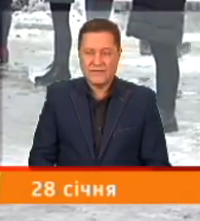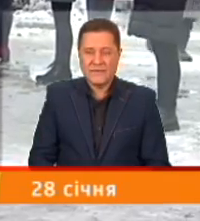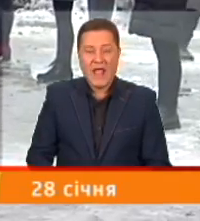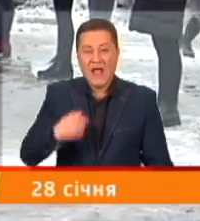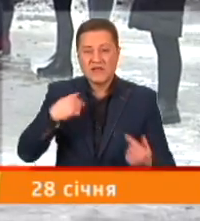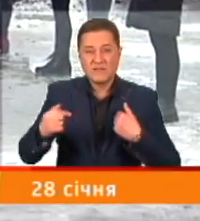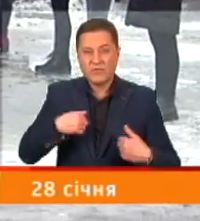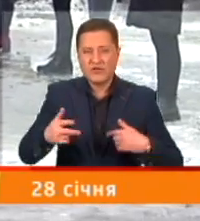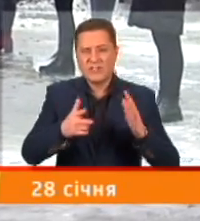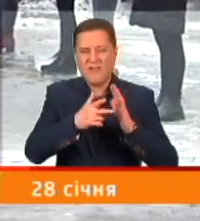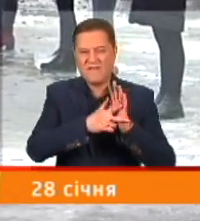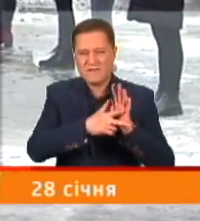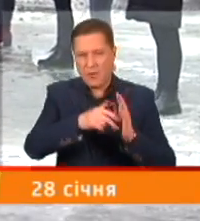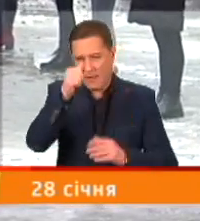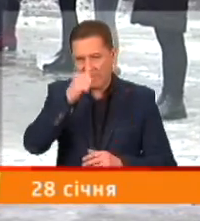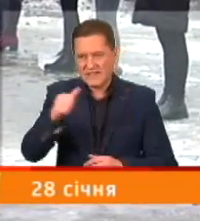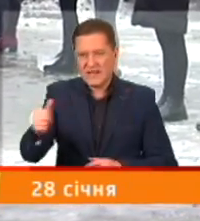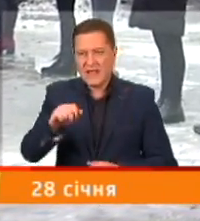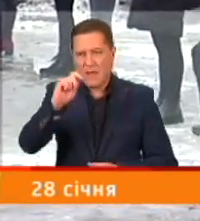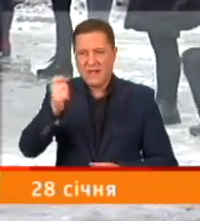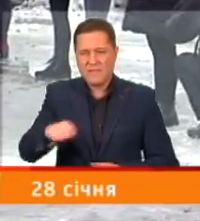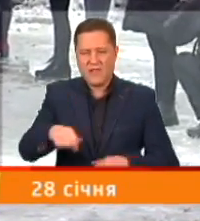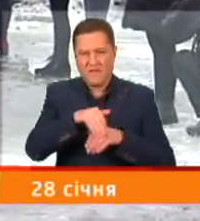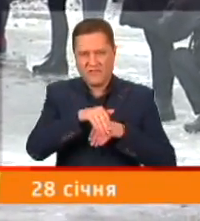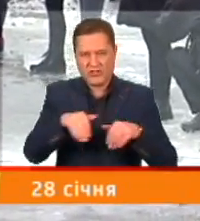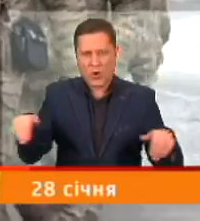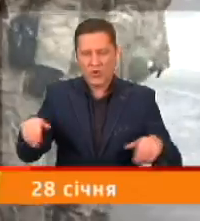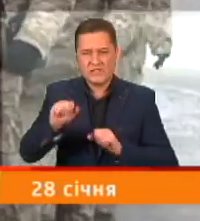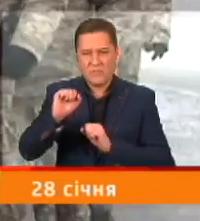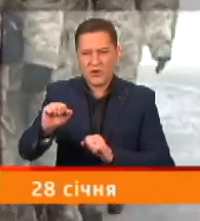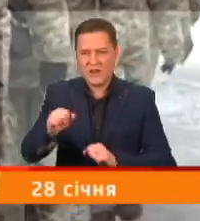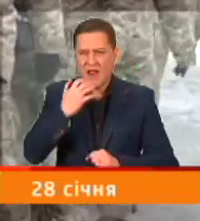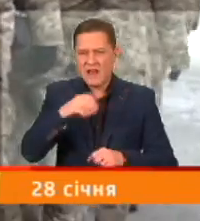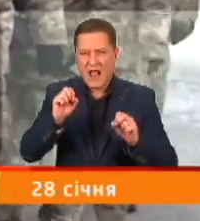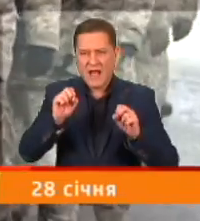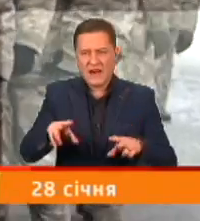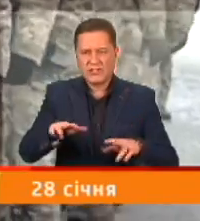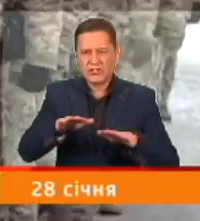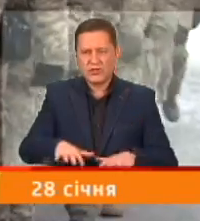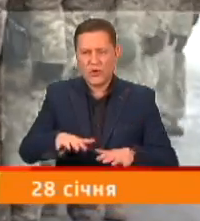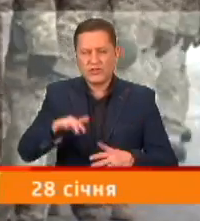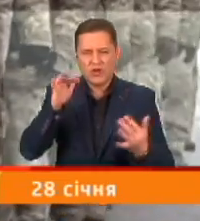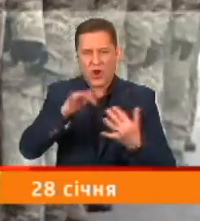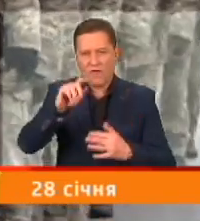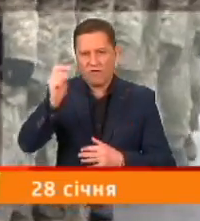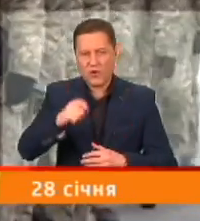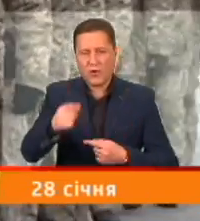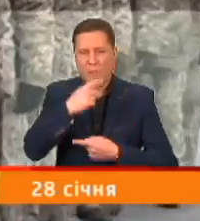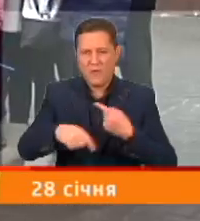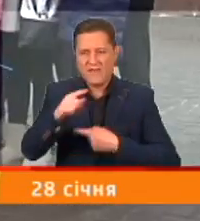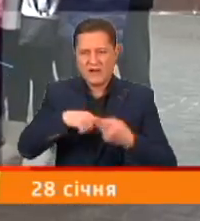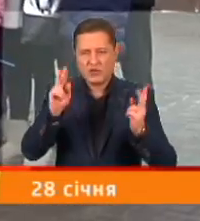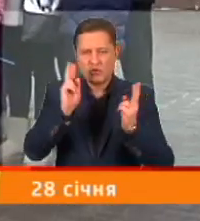Змучені 8 місяцями на передовій військові шикуються. Вони боронили одну з найгарячіших точок фронту. По поверненні їх